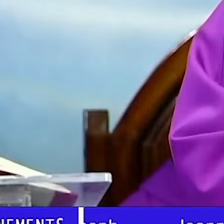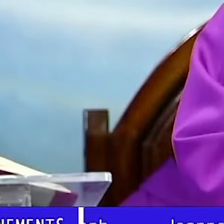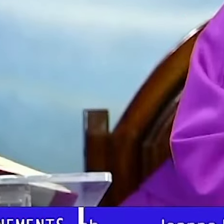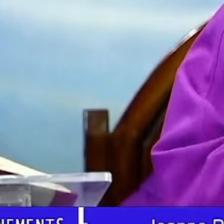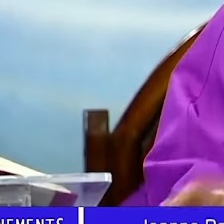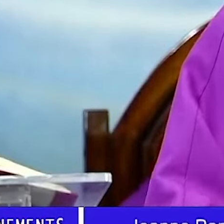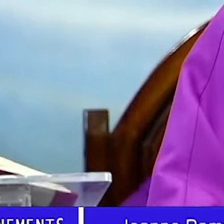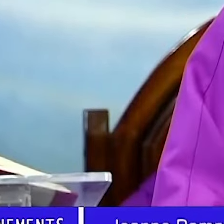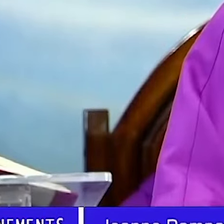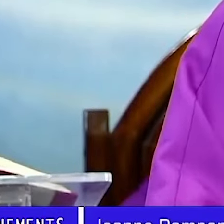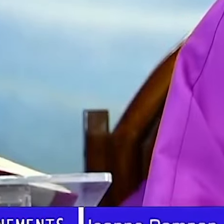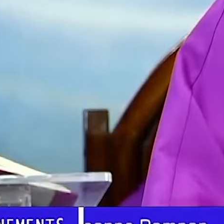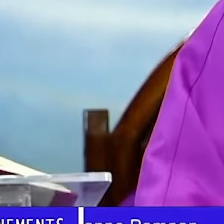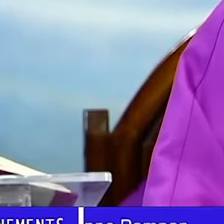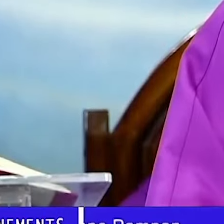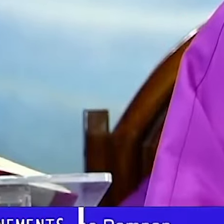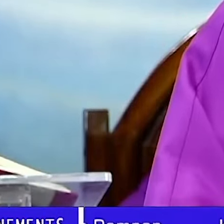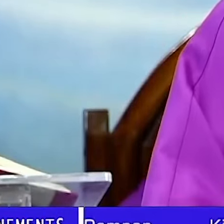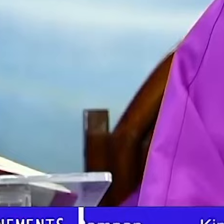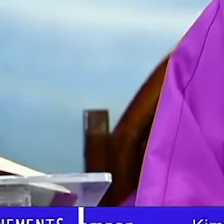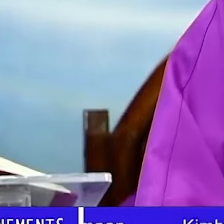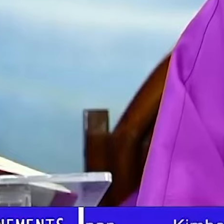commercio, et